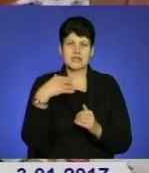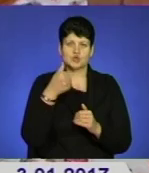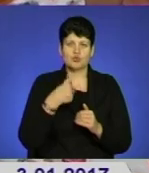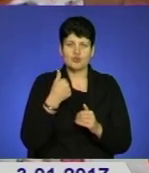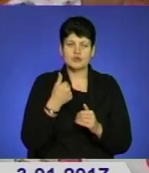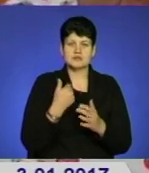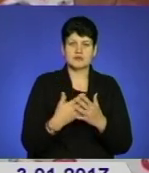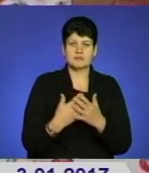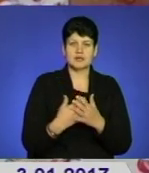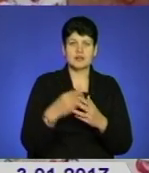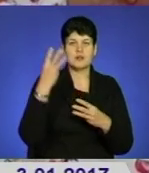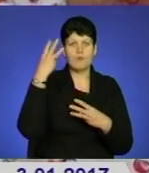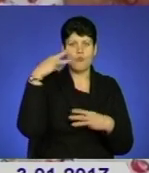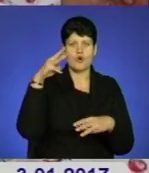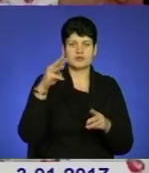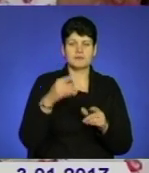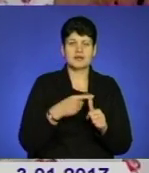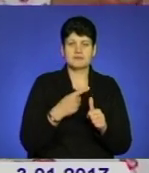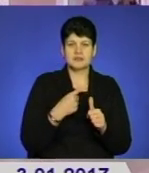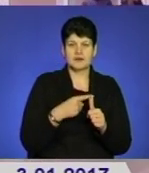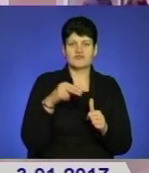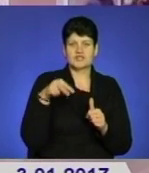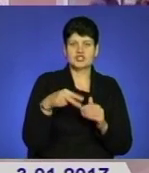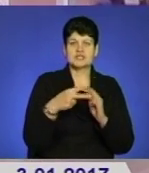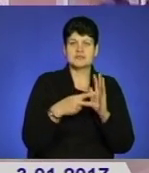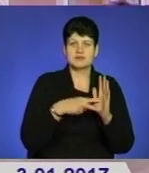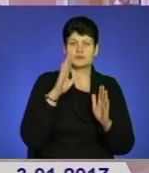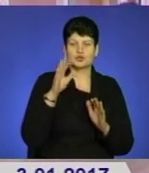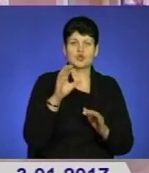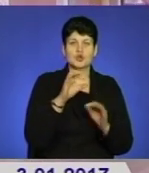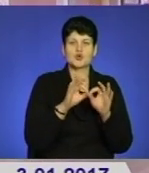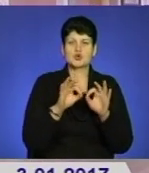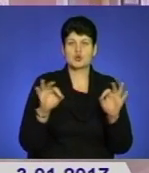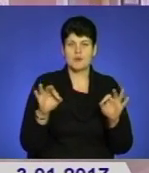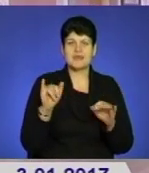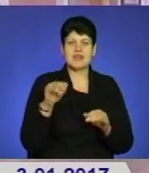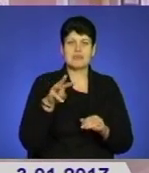До слова, модними іменами у 2017 році будуть Соломія та Матвій.